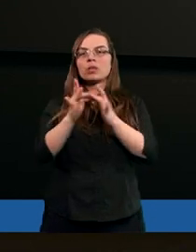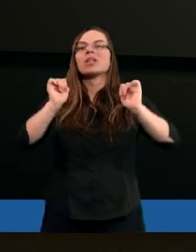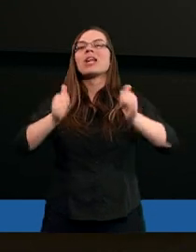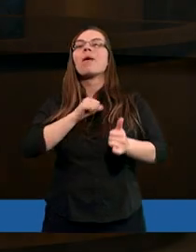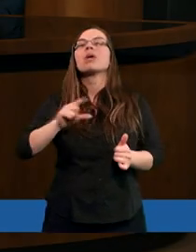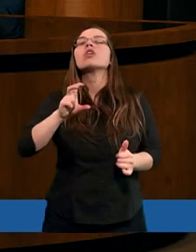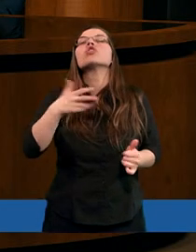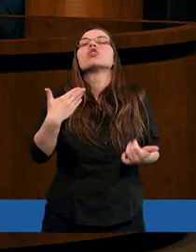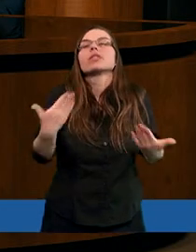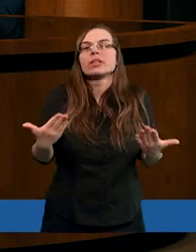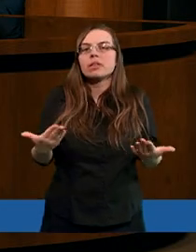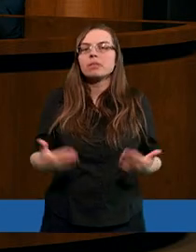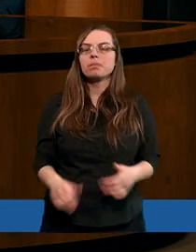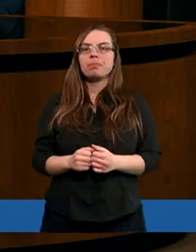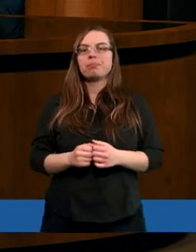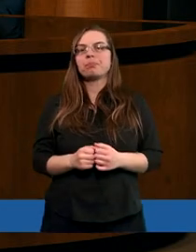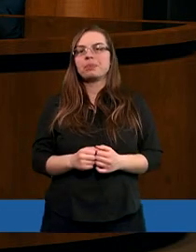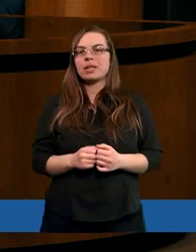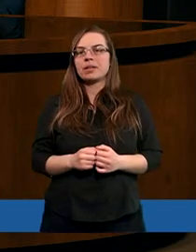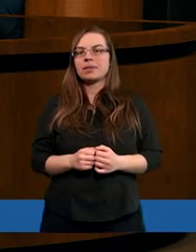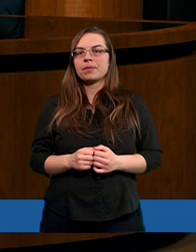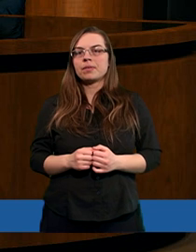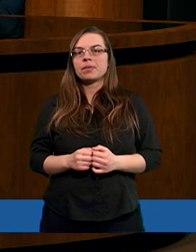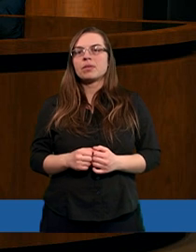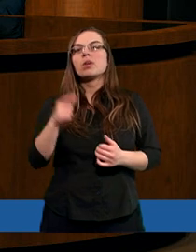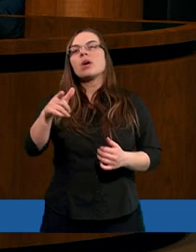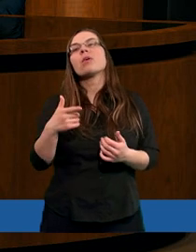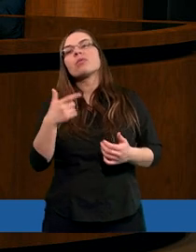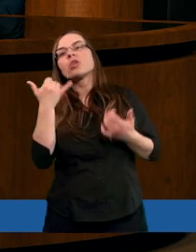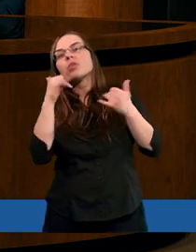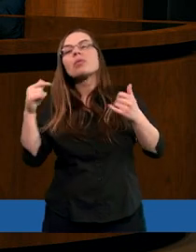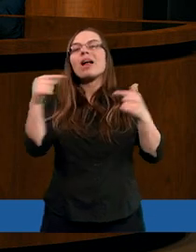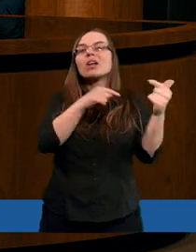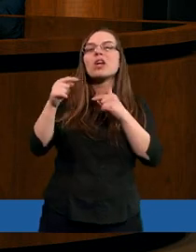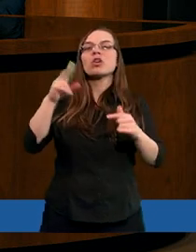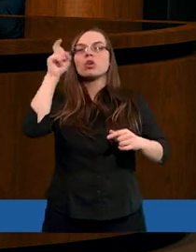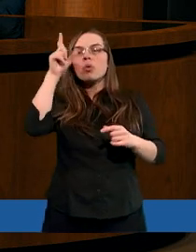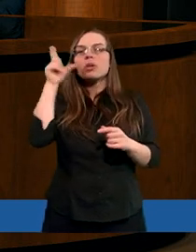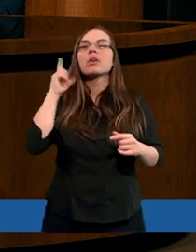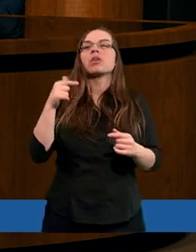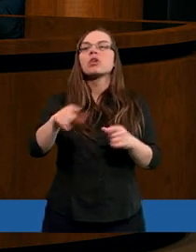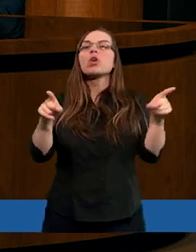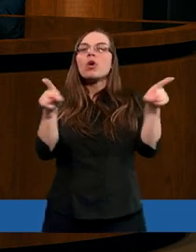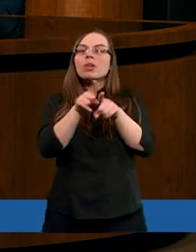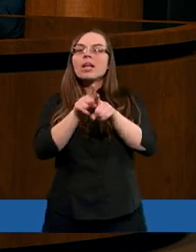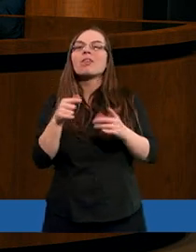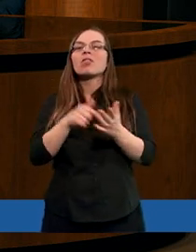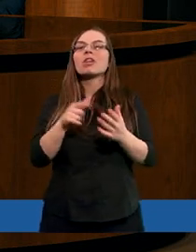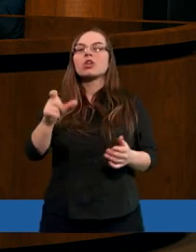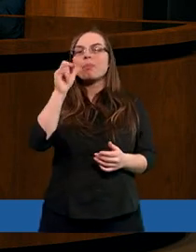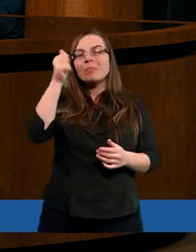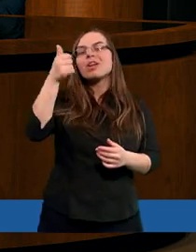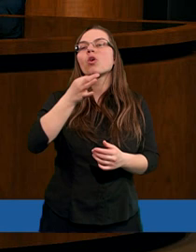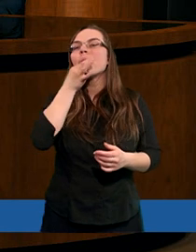kim? Też rybakiem. Ale kogo? Ale ludzi. Wracając jeszcze do Twojego Władysławie